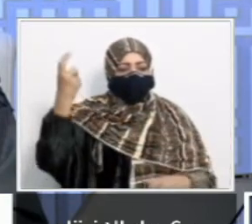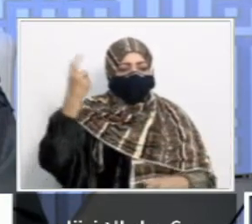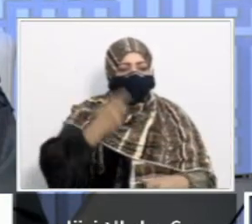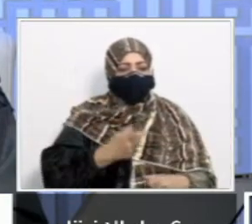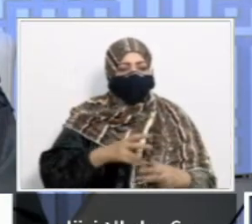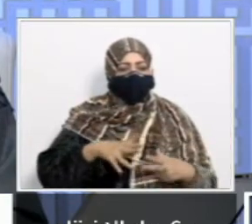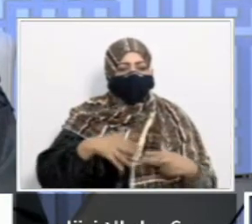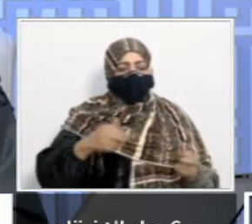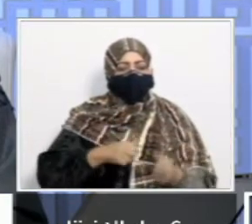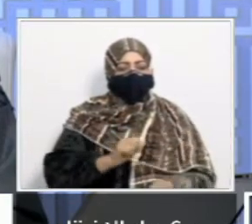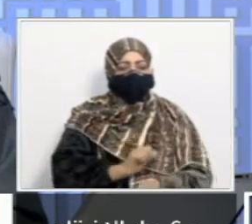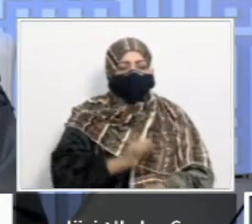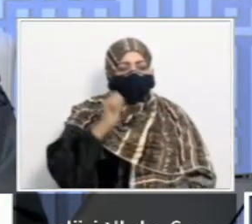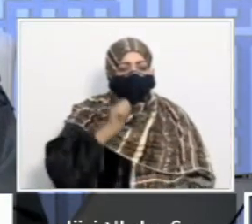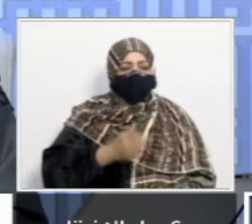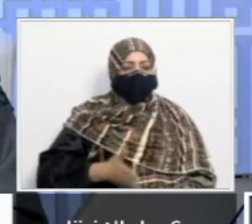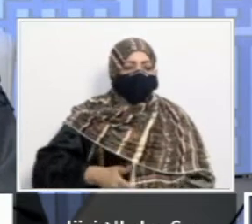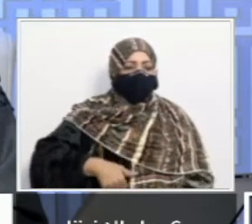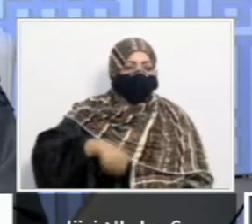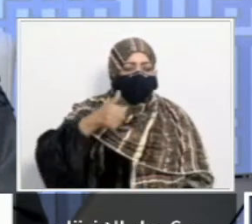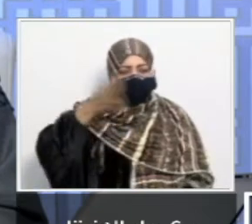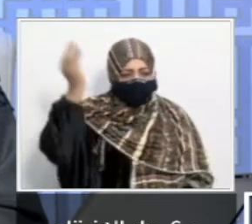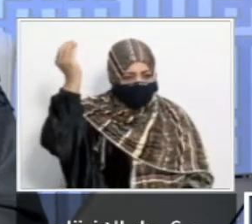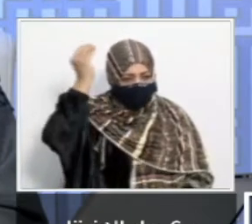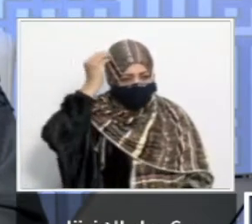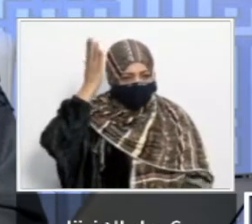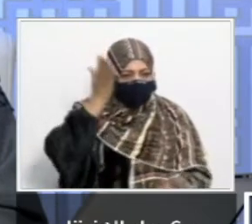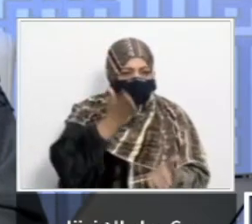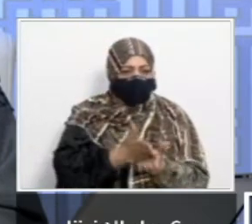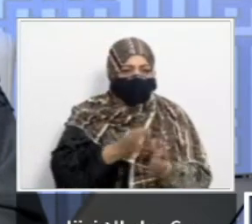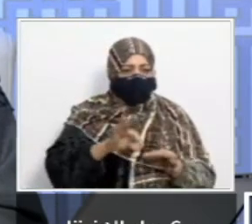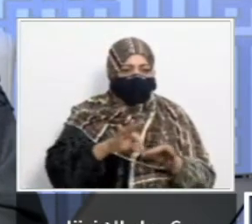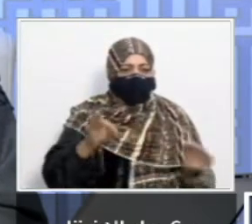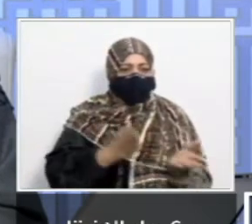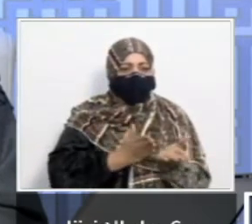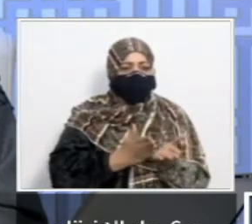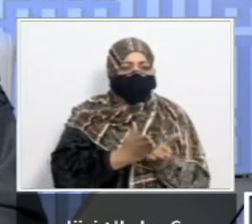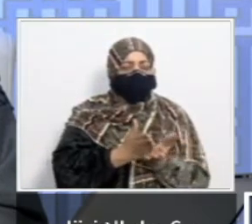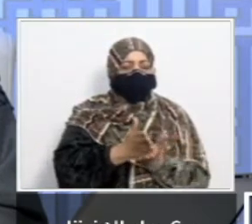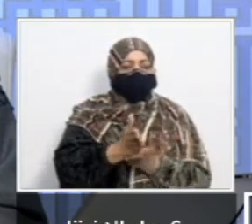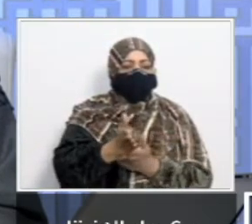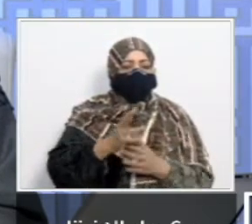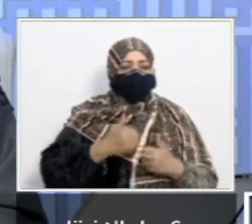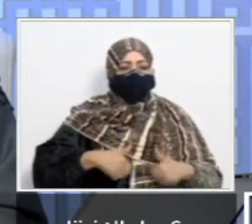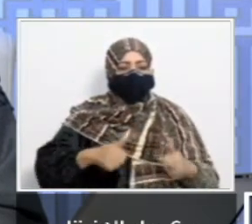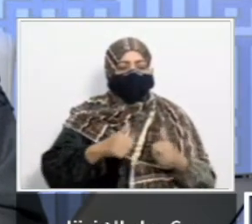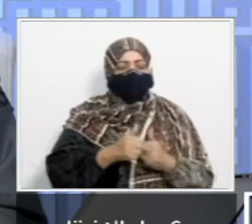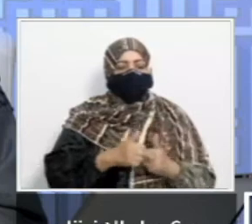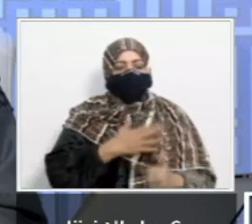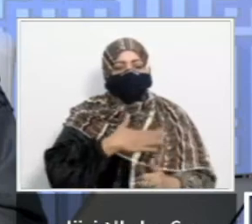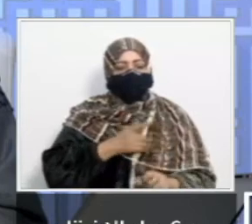صراطك المستقيم، وعلى آله حق قدره ومقداره العظيم. اللهم علمنا ما